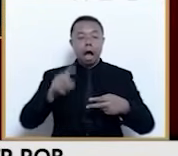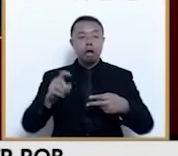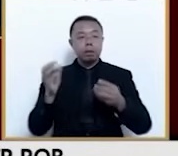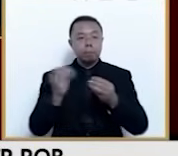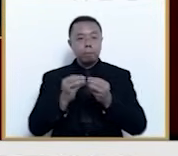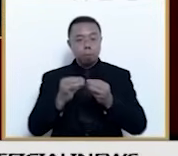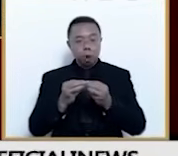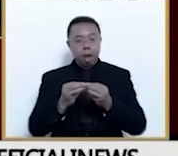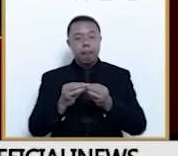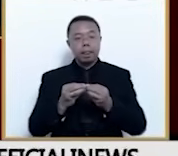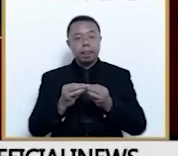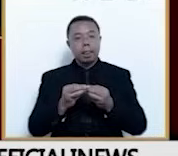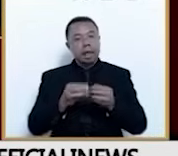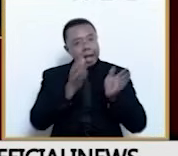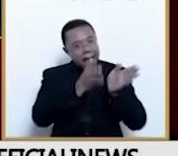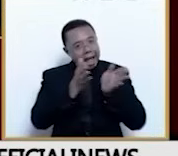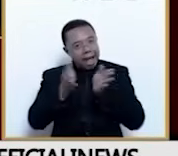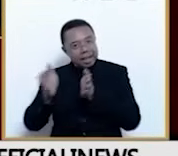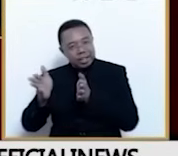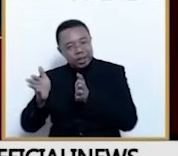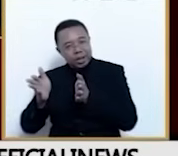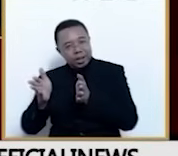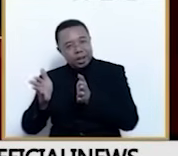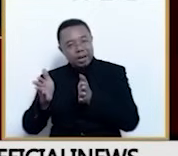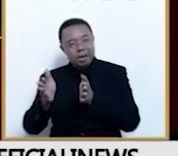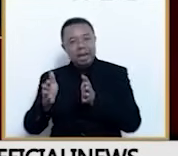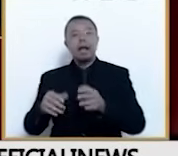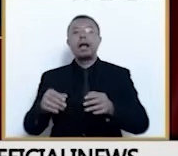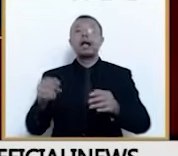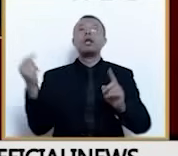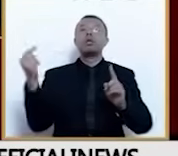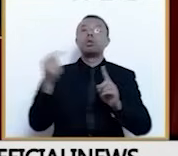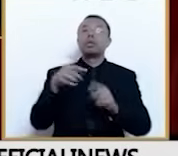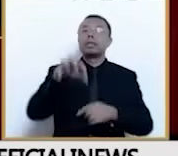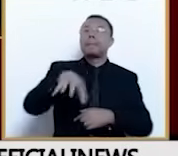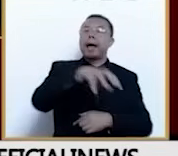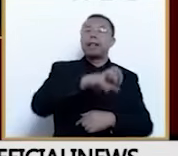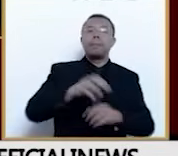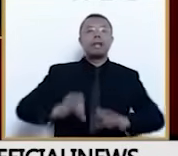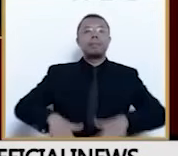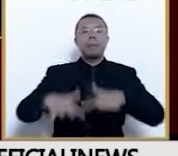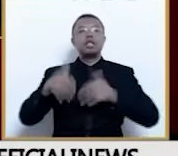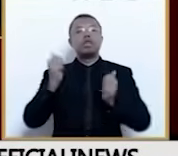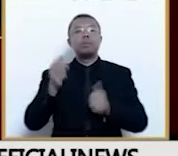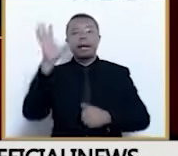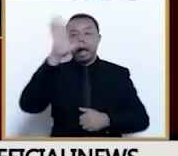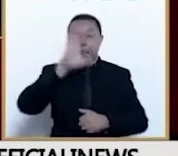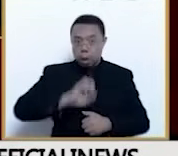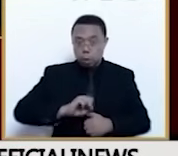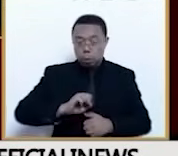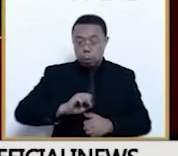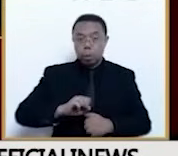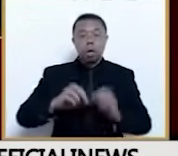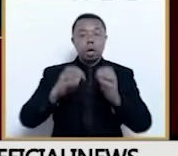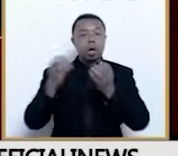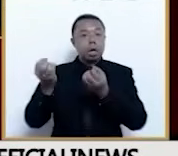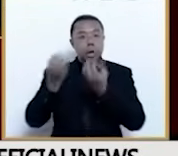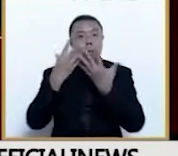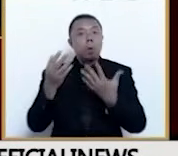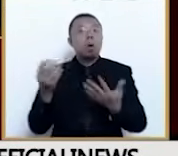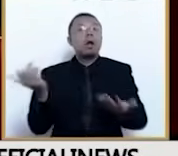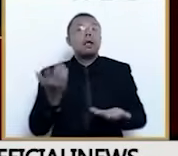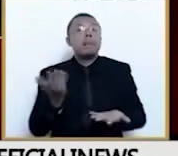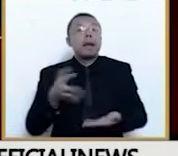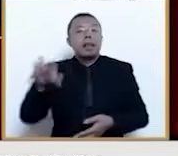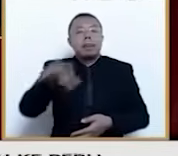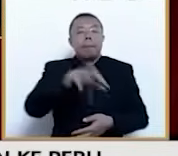melakukan pemetaan berkala daerah banjir. Tujuannya adalah untuk mengetahui informasi titik-titik